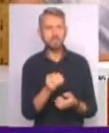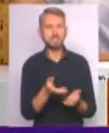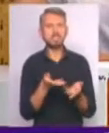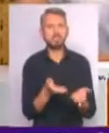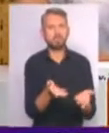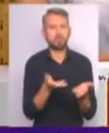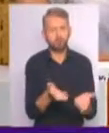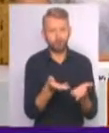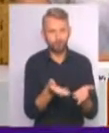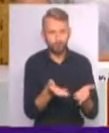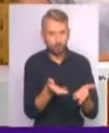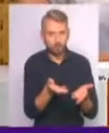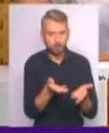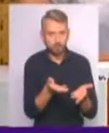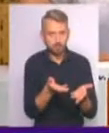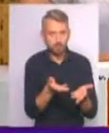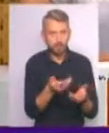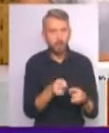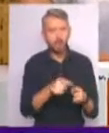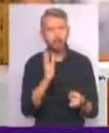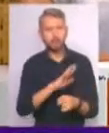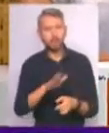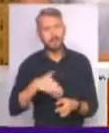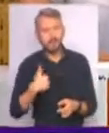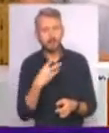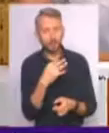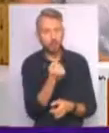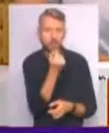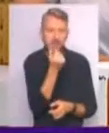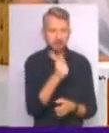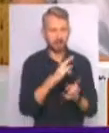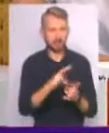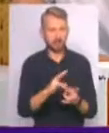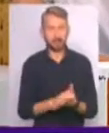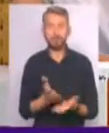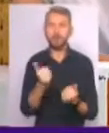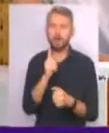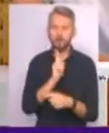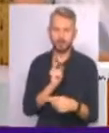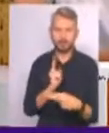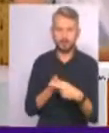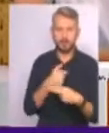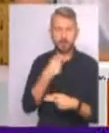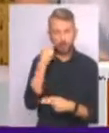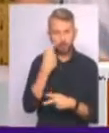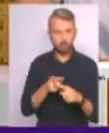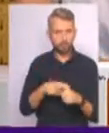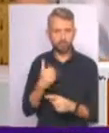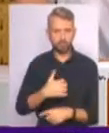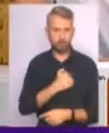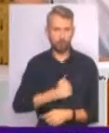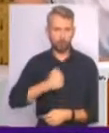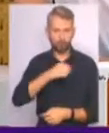духовке, это будет, ну, скажем, не полезное, ну, хотя бы минимально вредное. Давайте перервемось. Я думаю, что это уже розлючені чоловіки